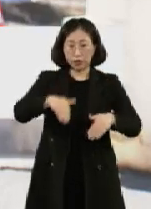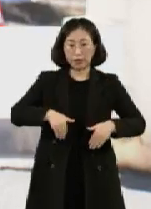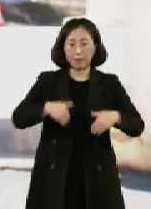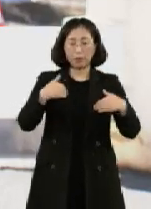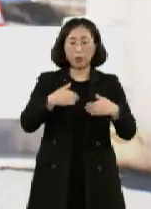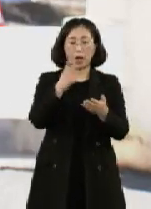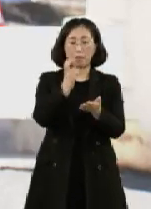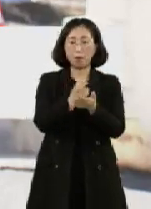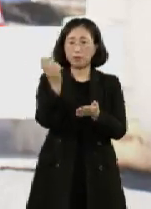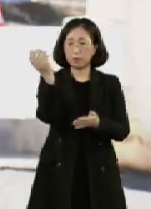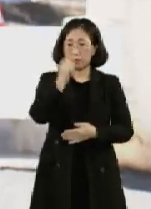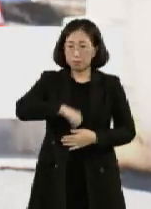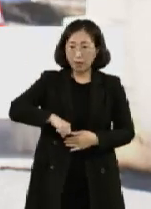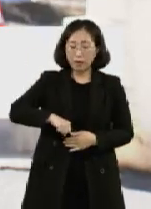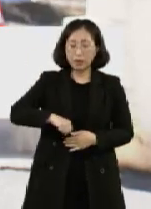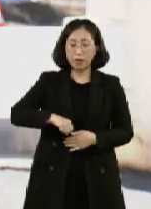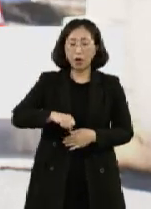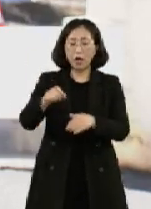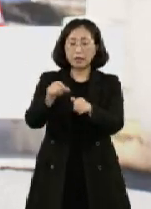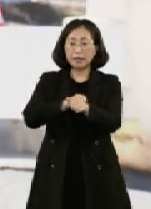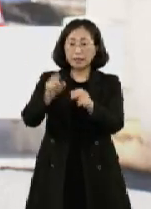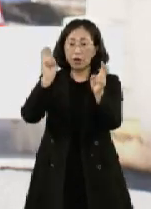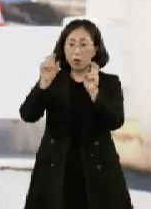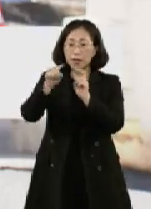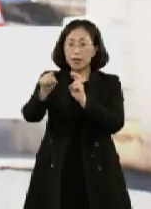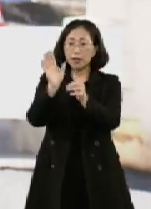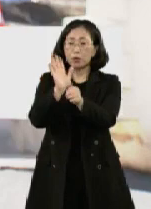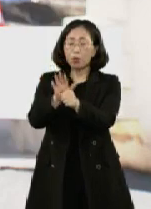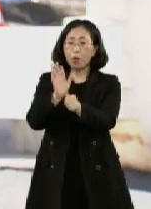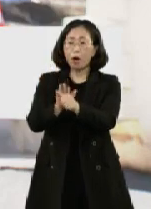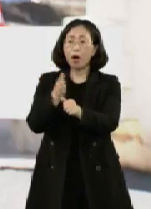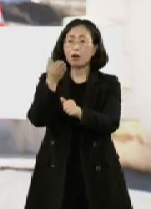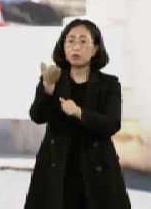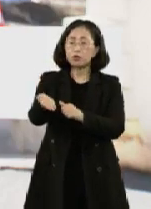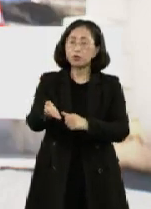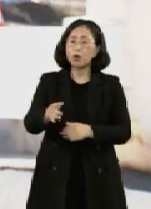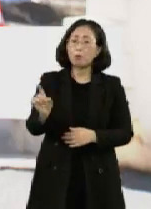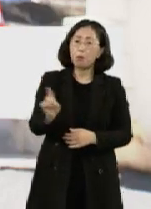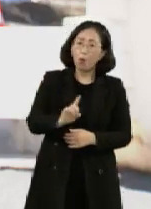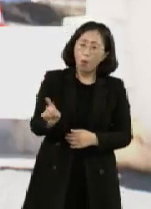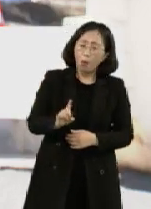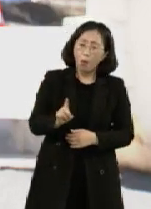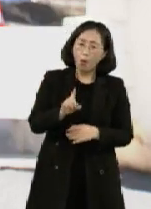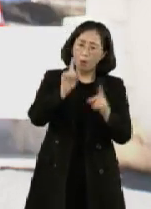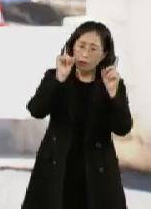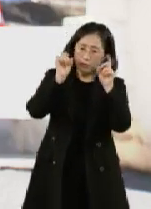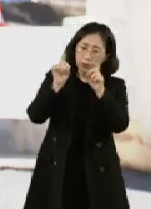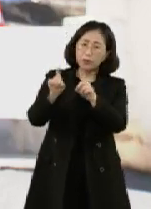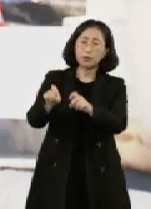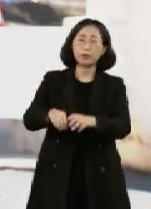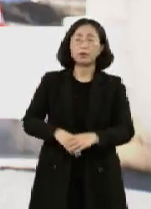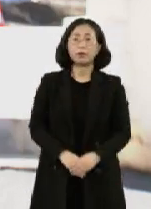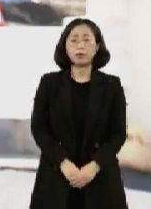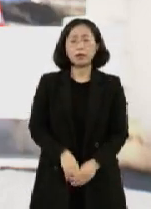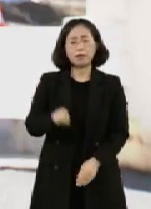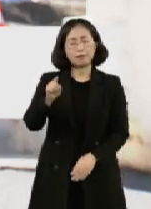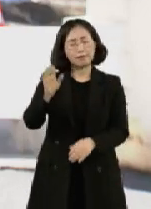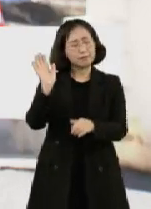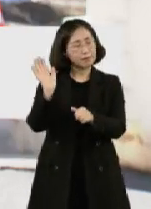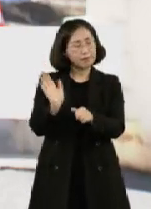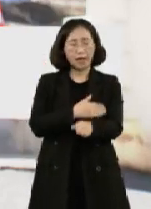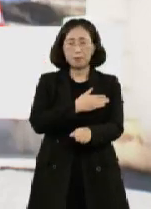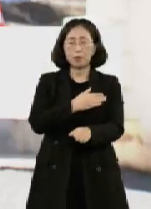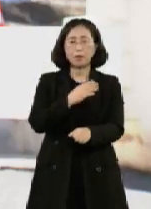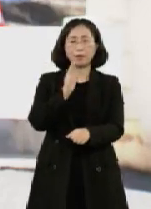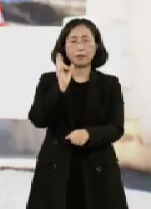법을 위반하면서까지 특정 회사에 유리하도록 특정 업체에 특혜를 준 것밖에 안 됩니다. 이것은 아주